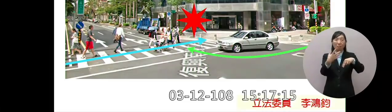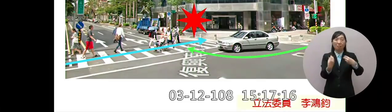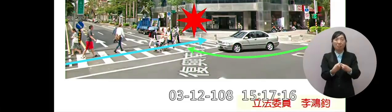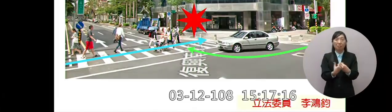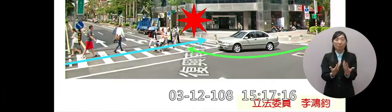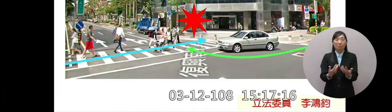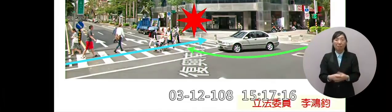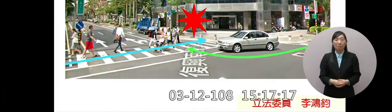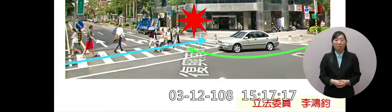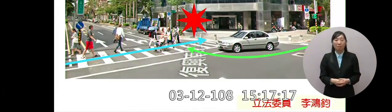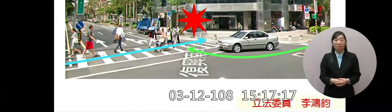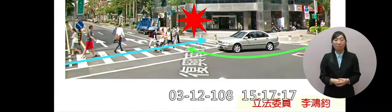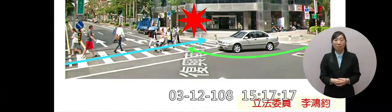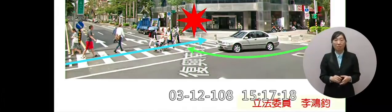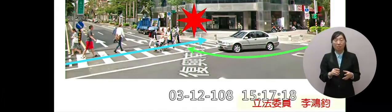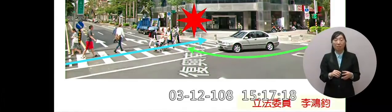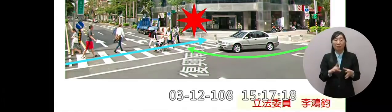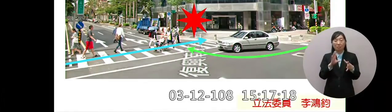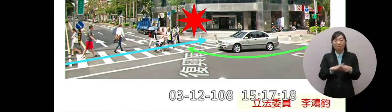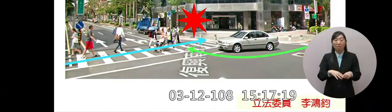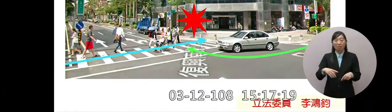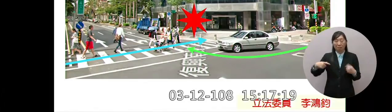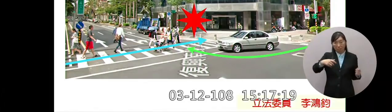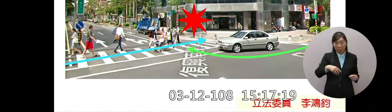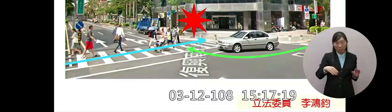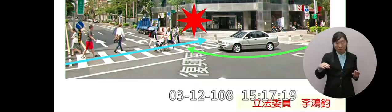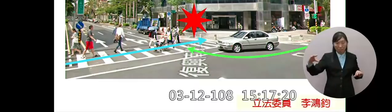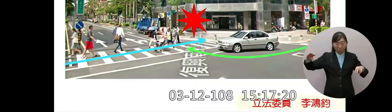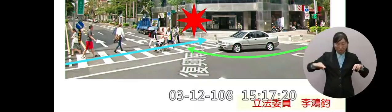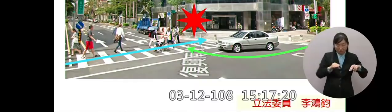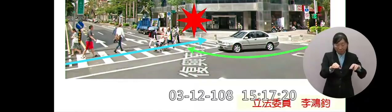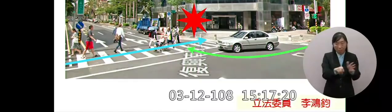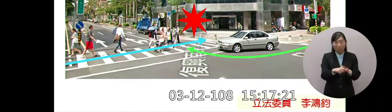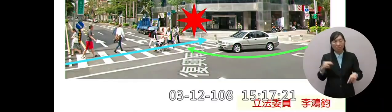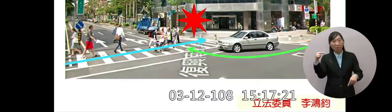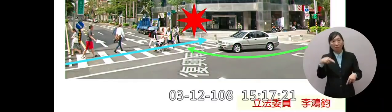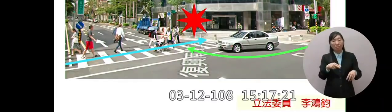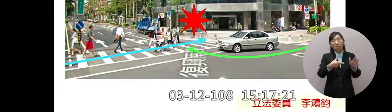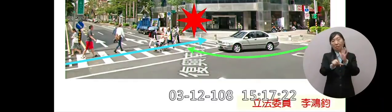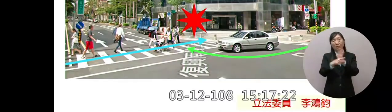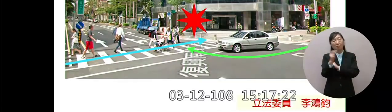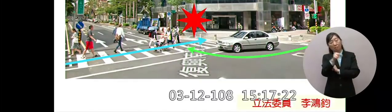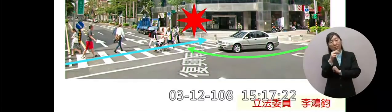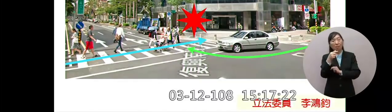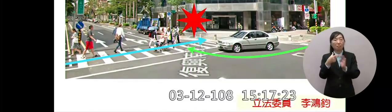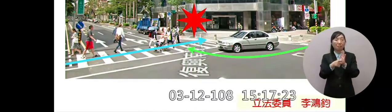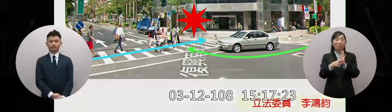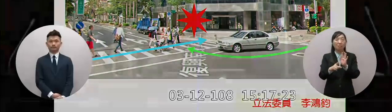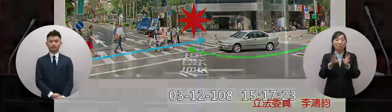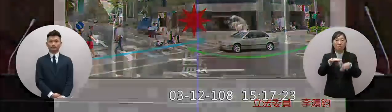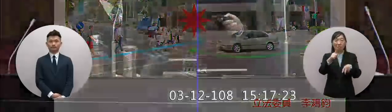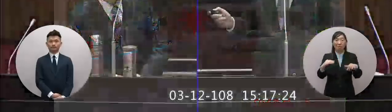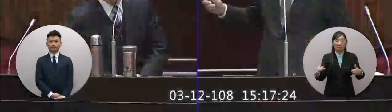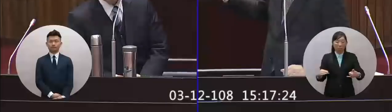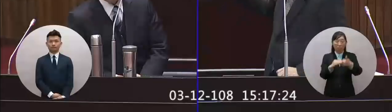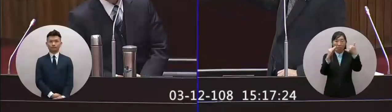啊，看到这边来，人会从这边过来，这个就是一个转弯死角。 我们台湾发生车祸